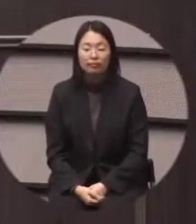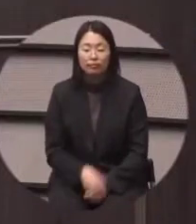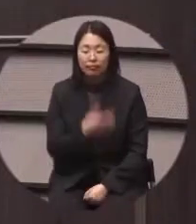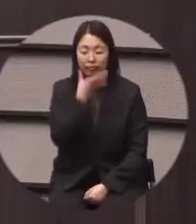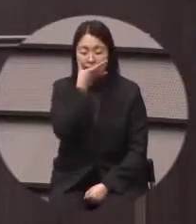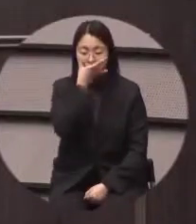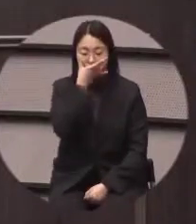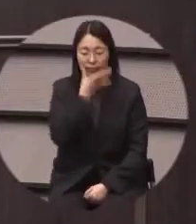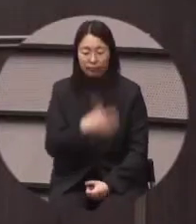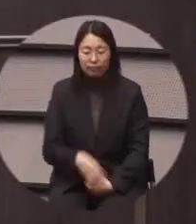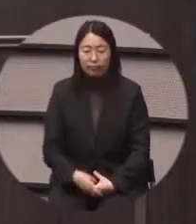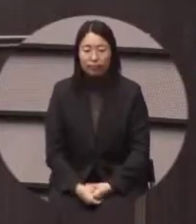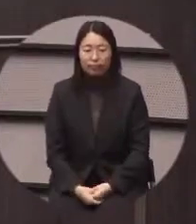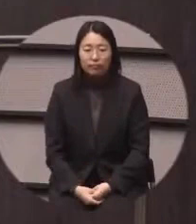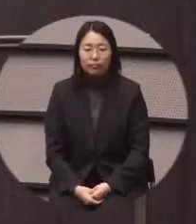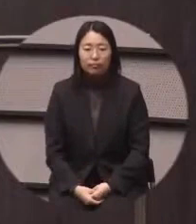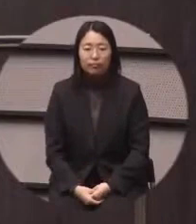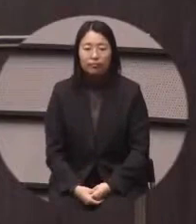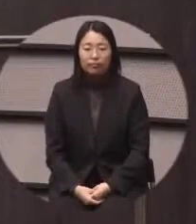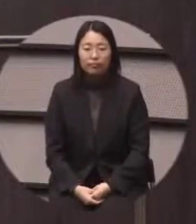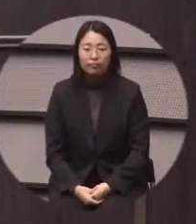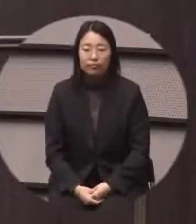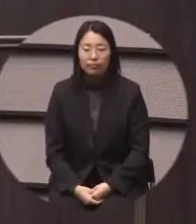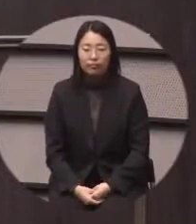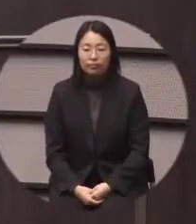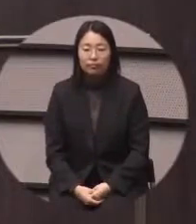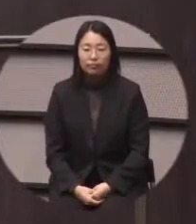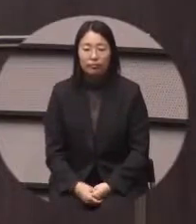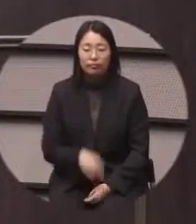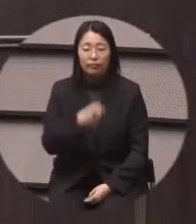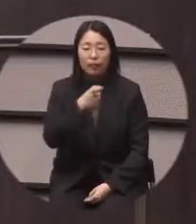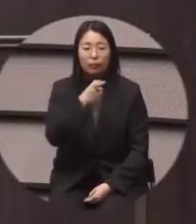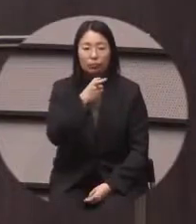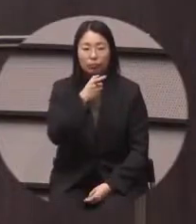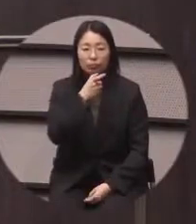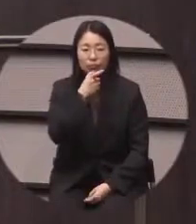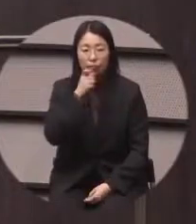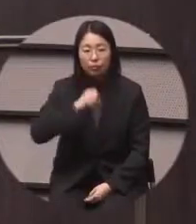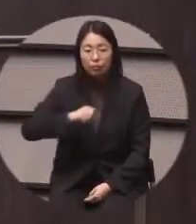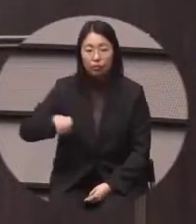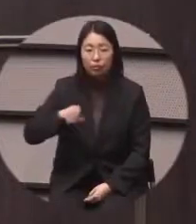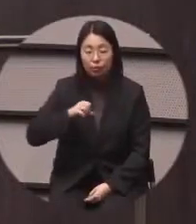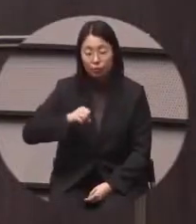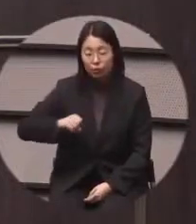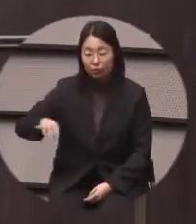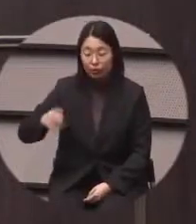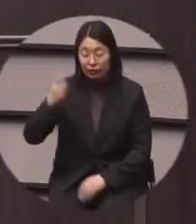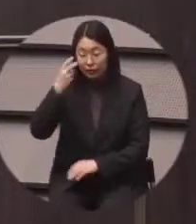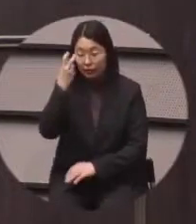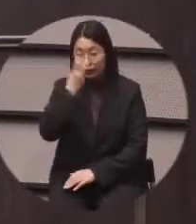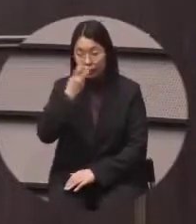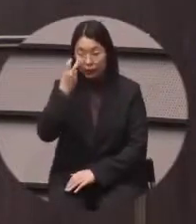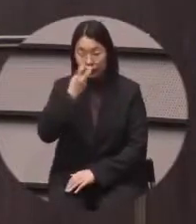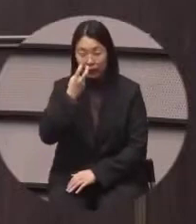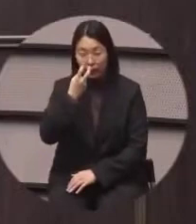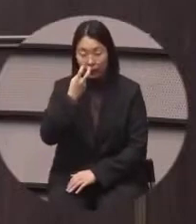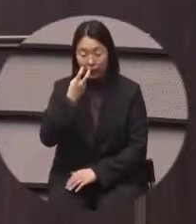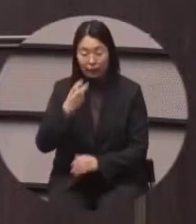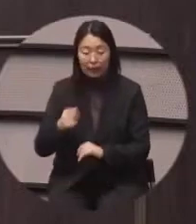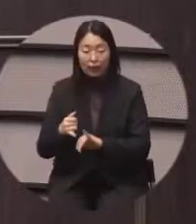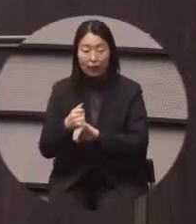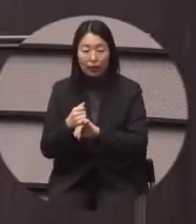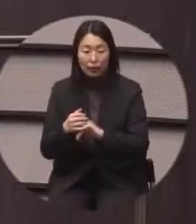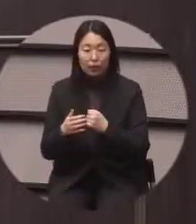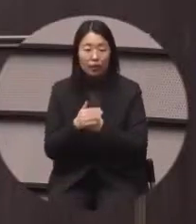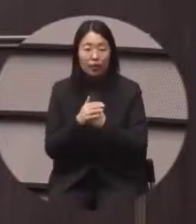하수도 정비 기본 계획 재수립 지연으로 인해